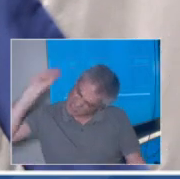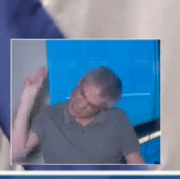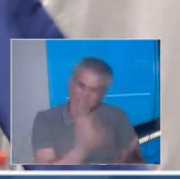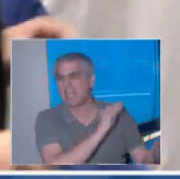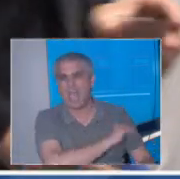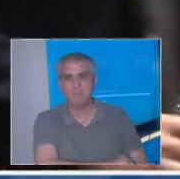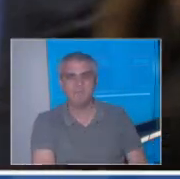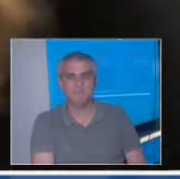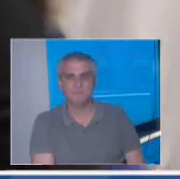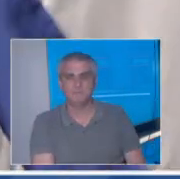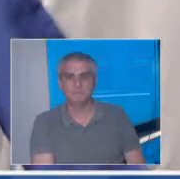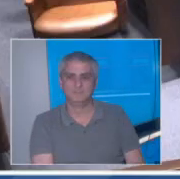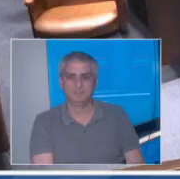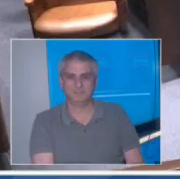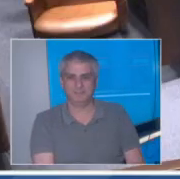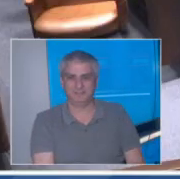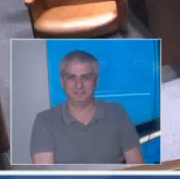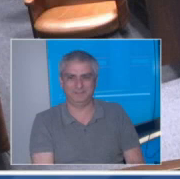כתם!